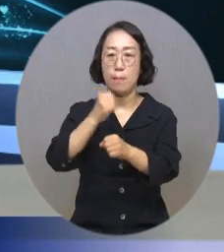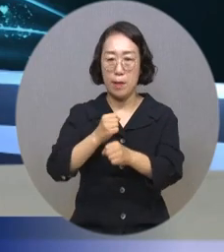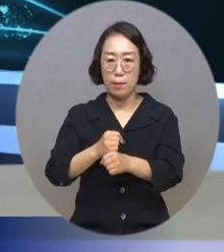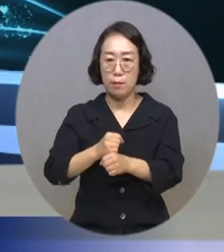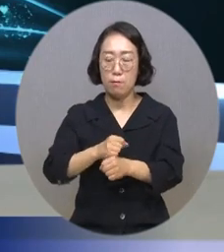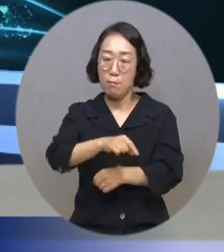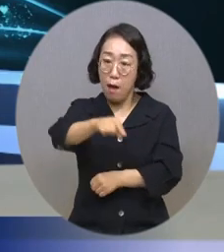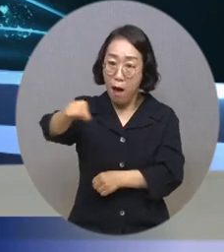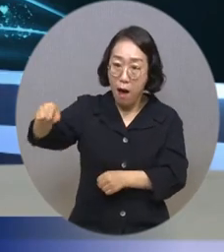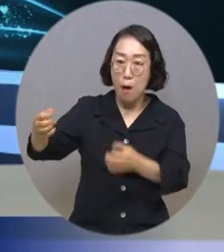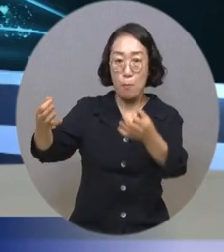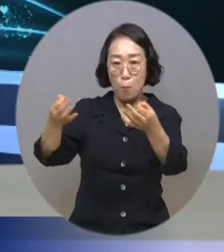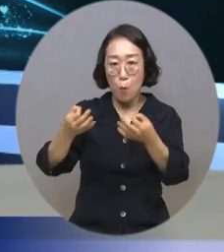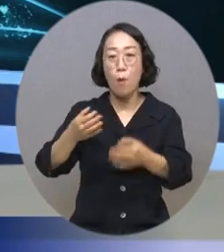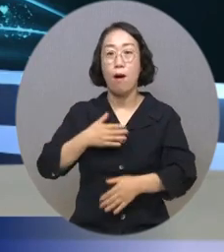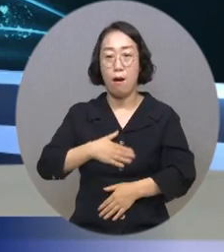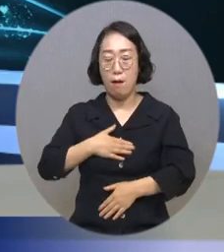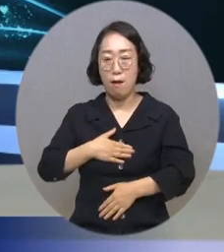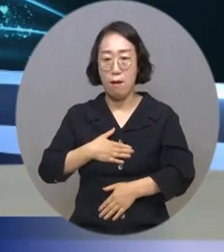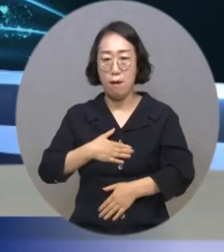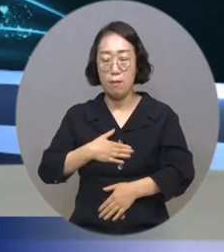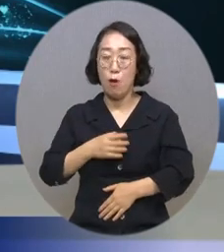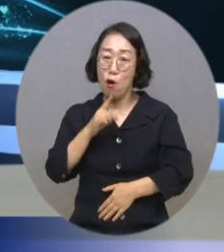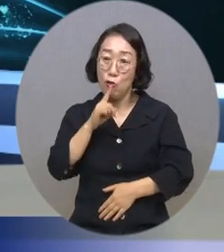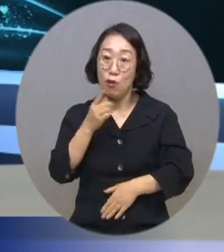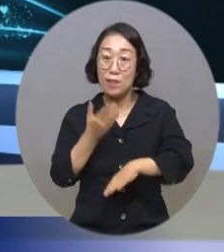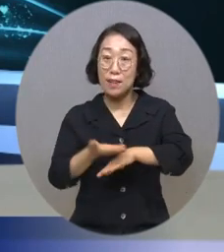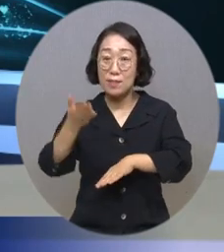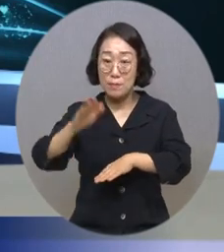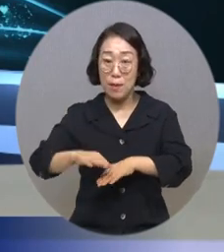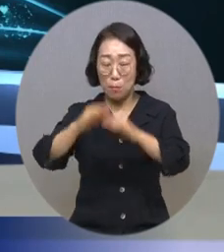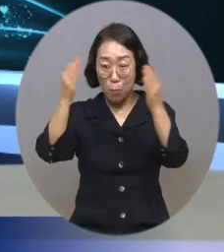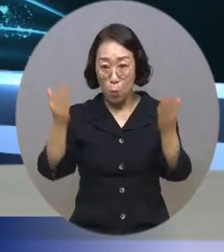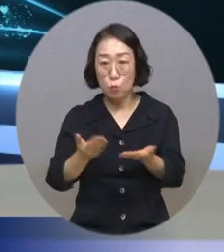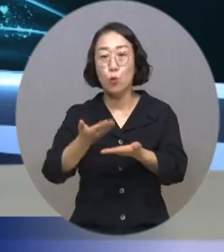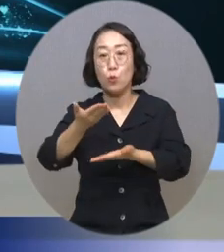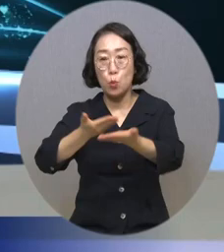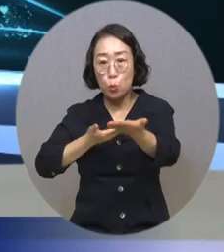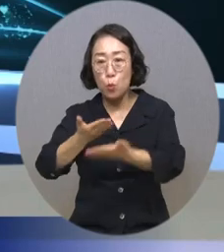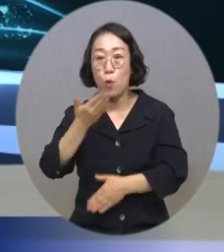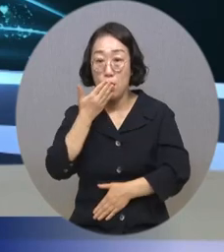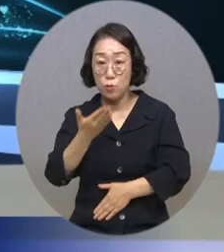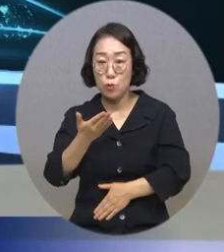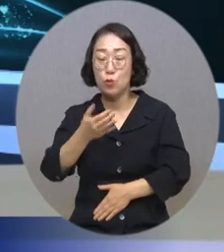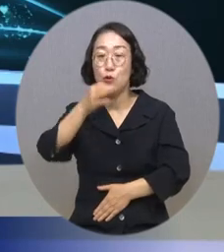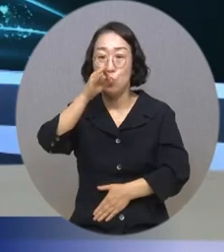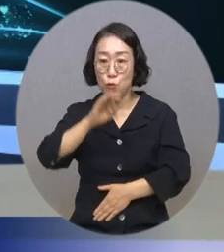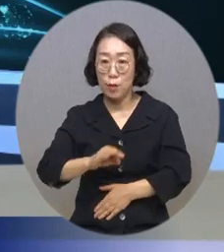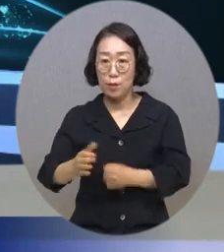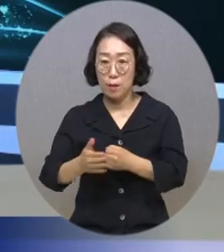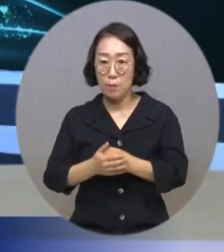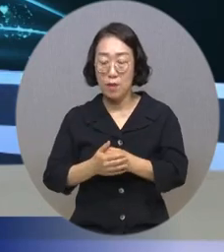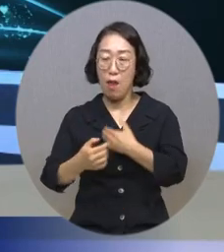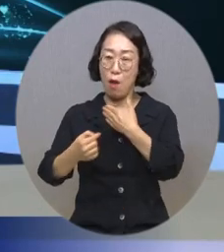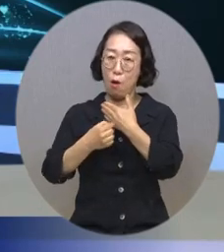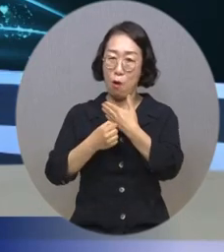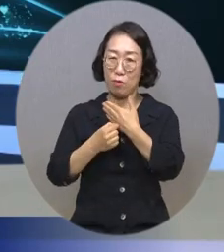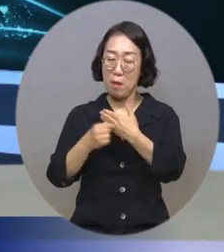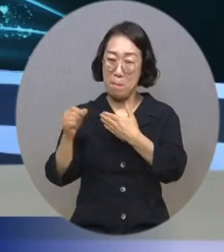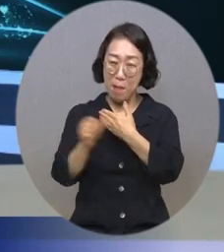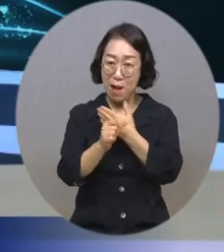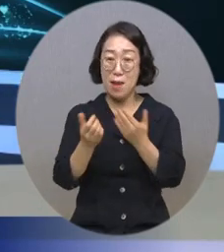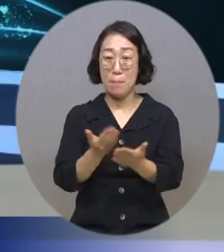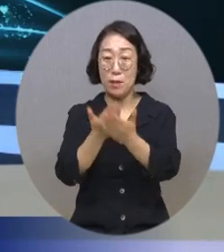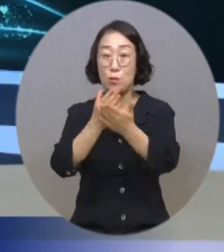문화와 예술은 언어의 장벽을 넘어 모두가 소통할 수 있다는 이점이 있기에 이제는 외향적